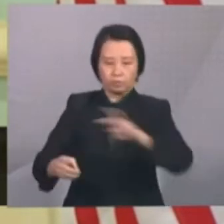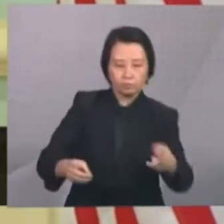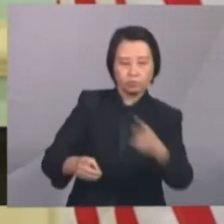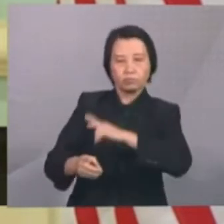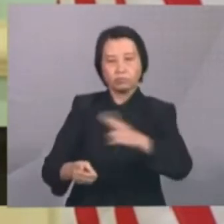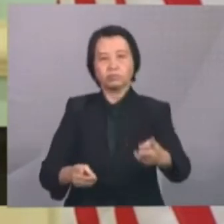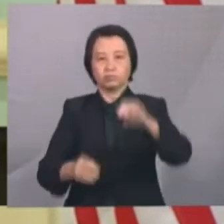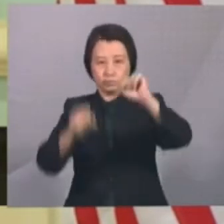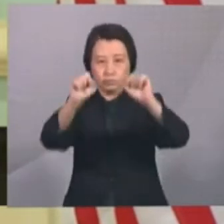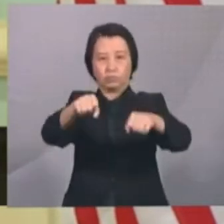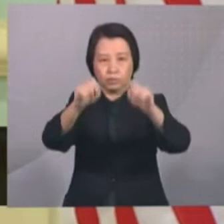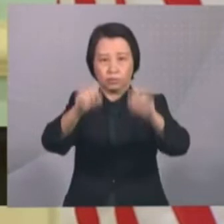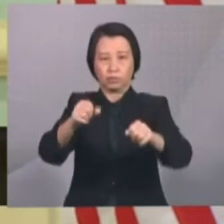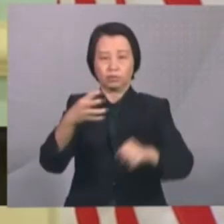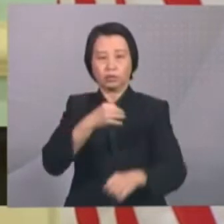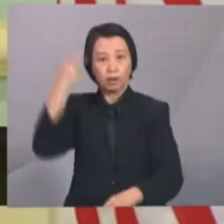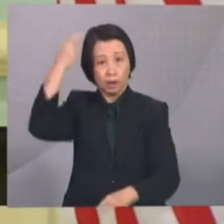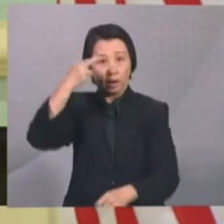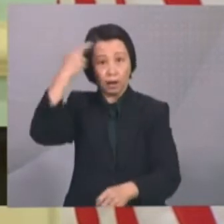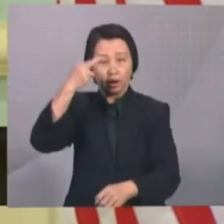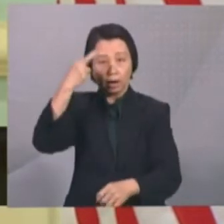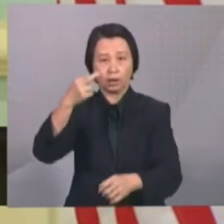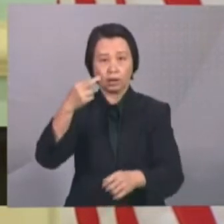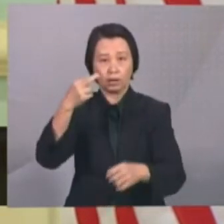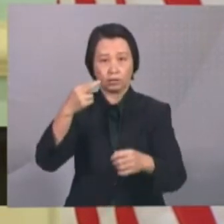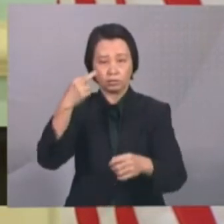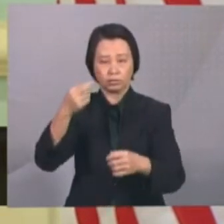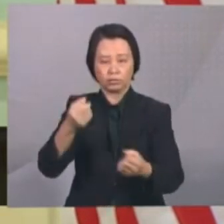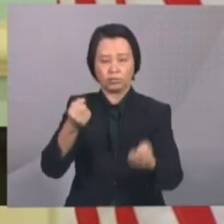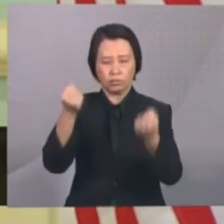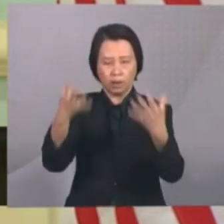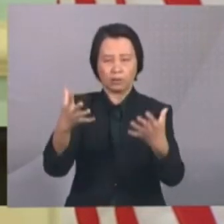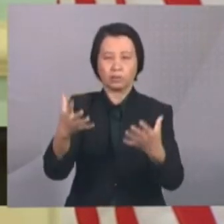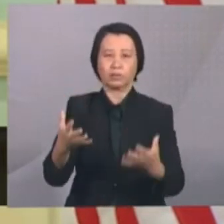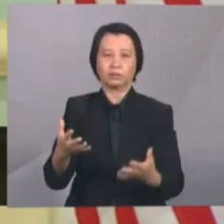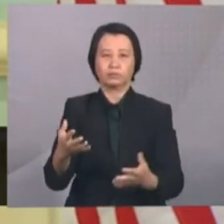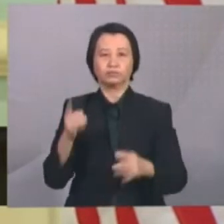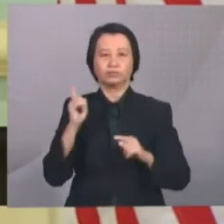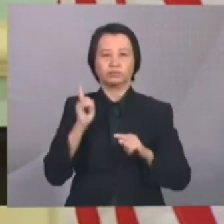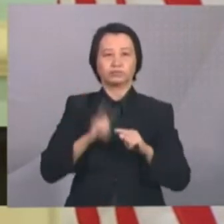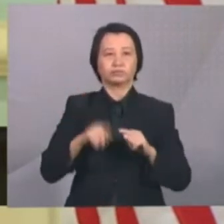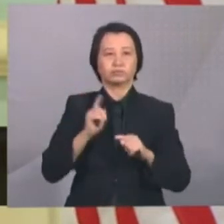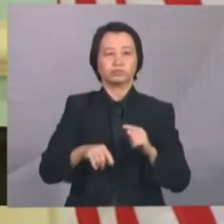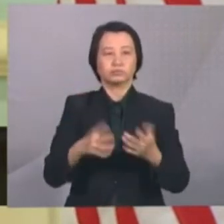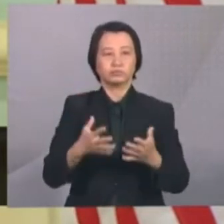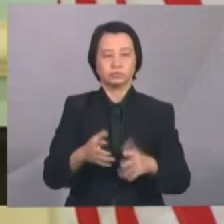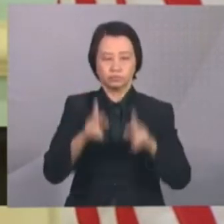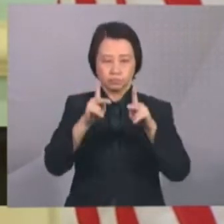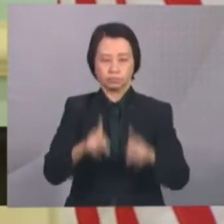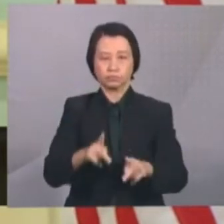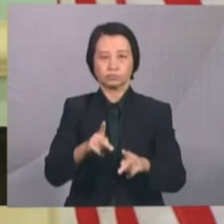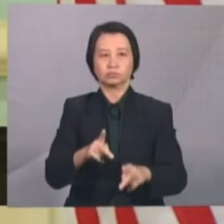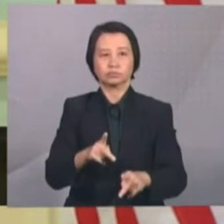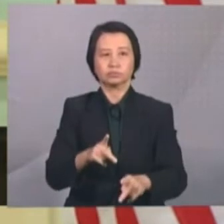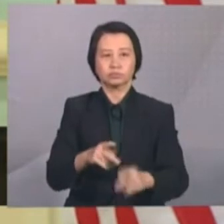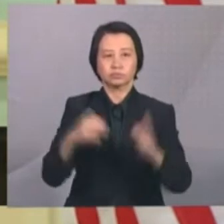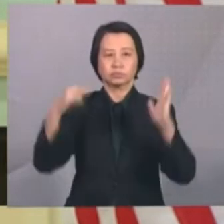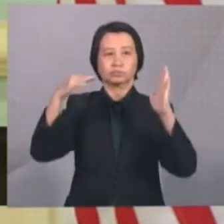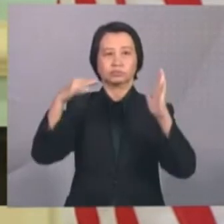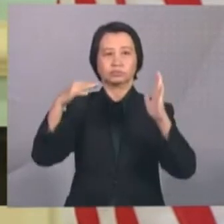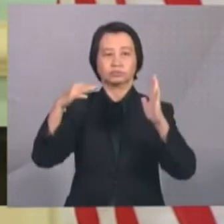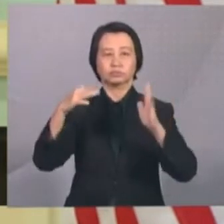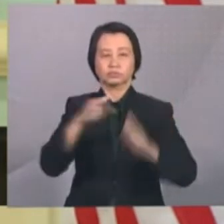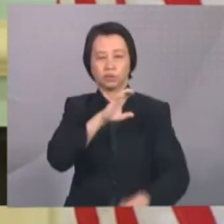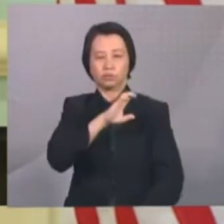belakang dan alasan untuk keluar pun terlalu banyak tak mungkin PH kata